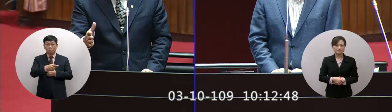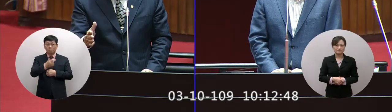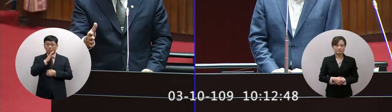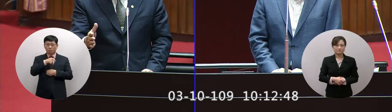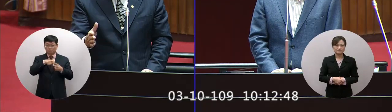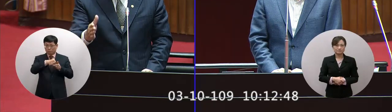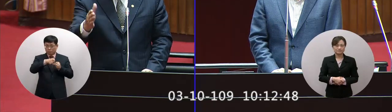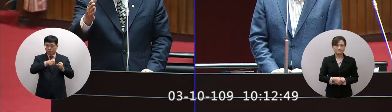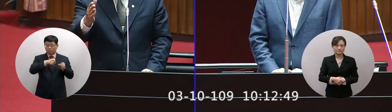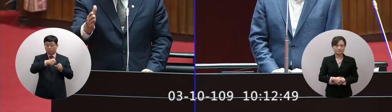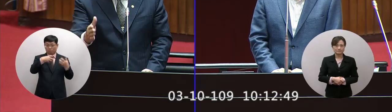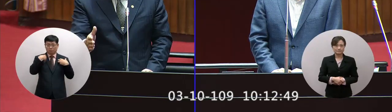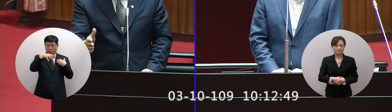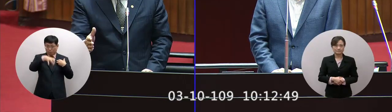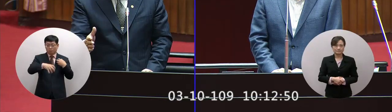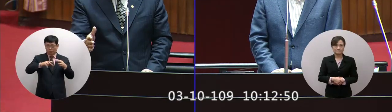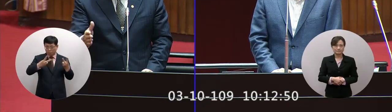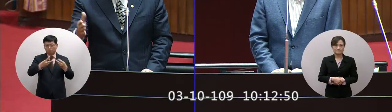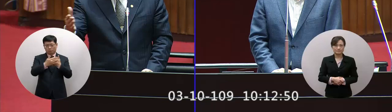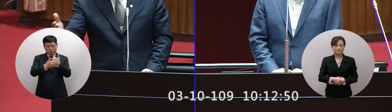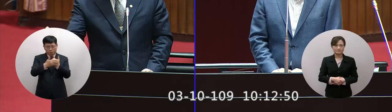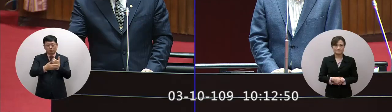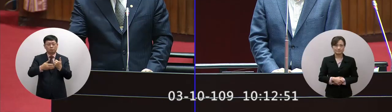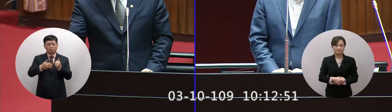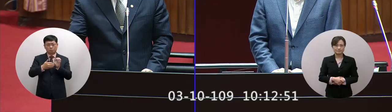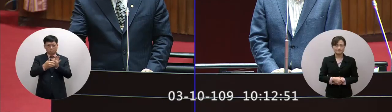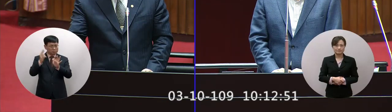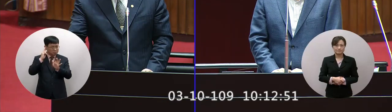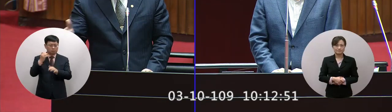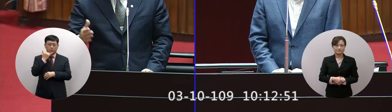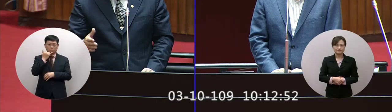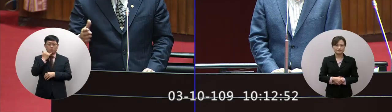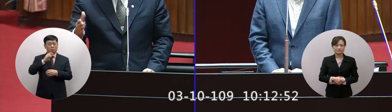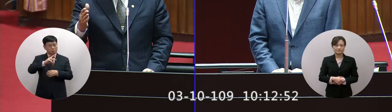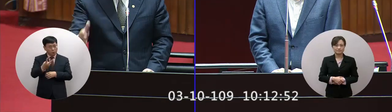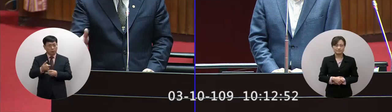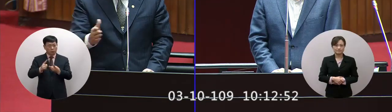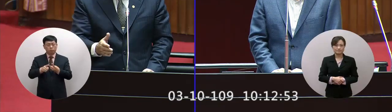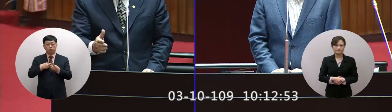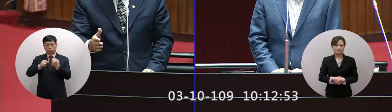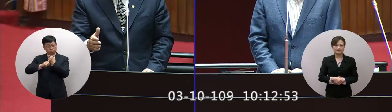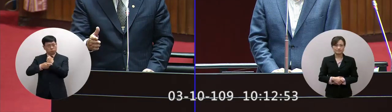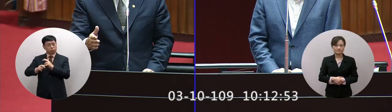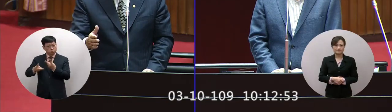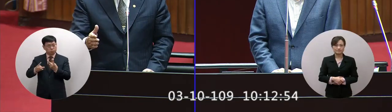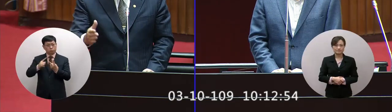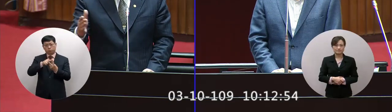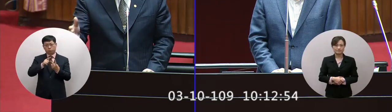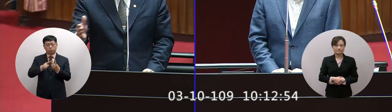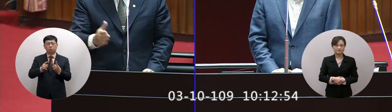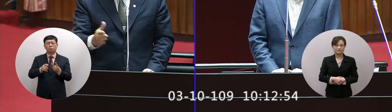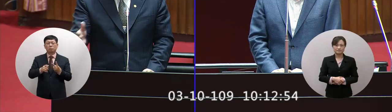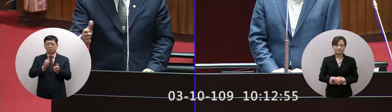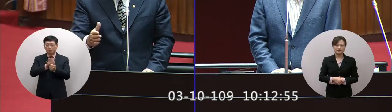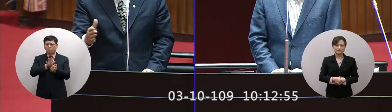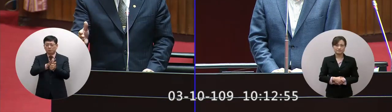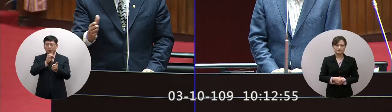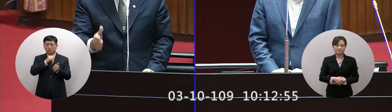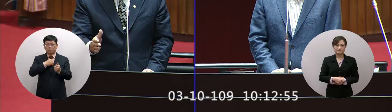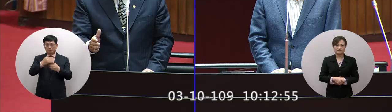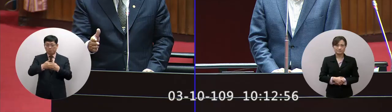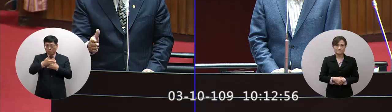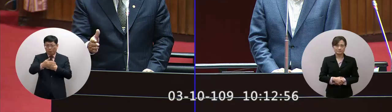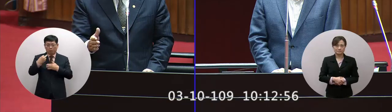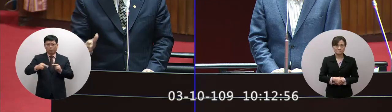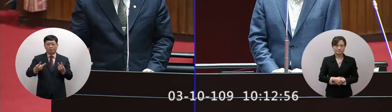工程单位协调，那么做适当的保护，达到保护民众的状况，或者说必须法规去修改，那让他把这缓冲区的部分